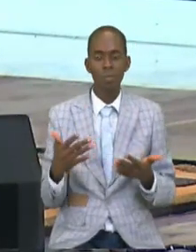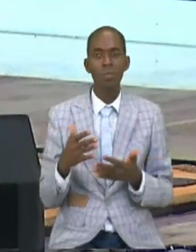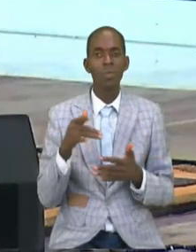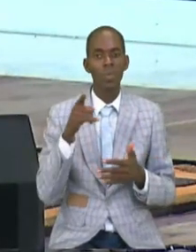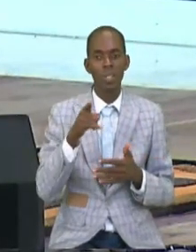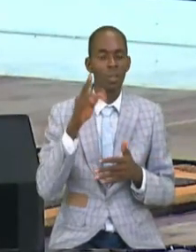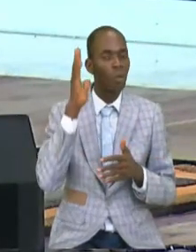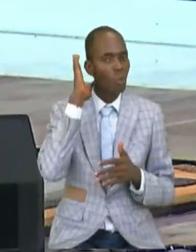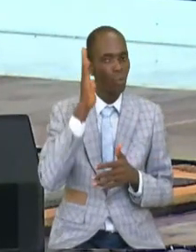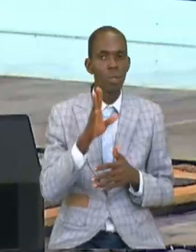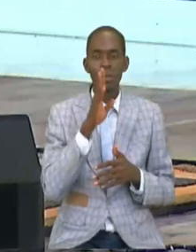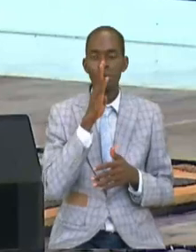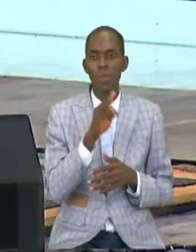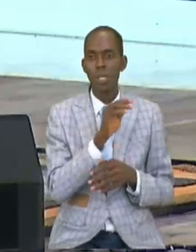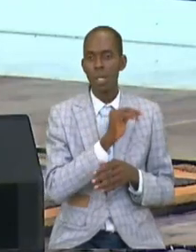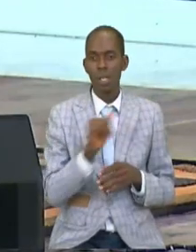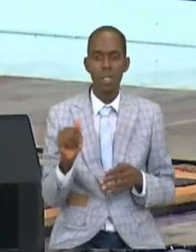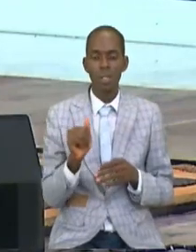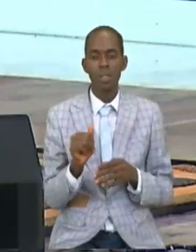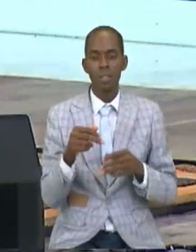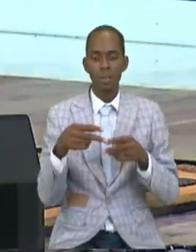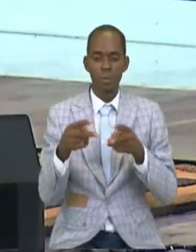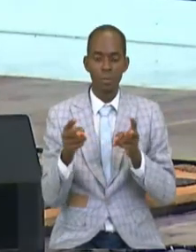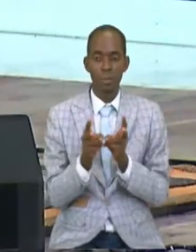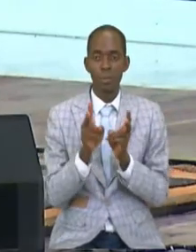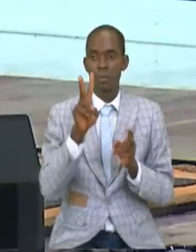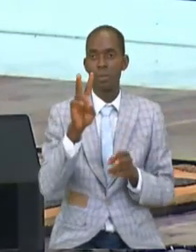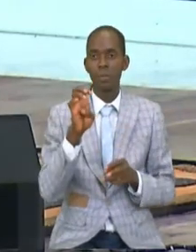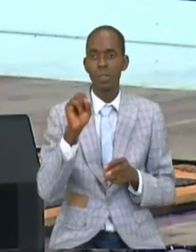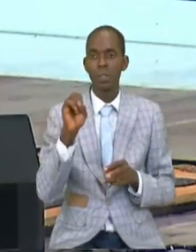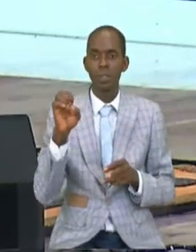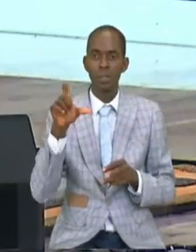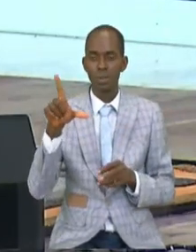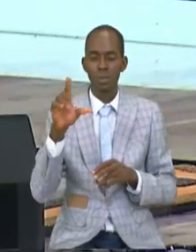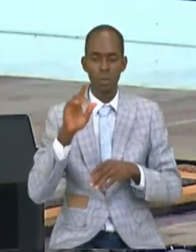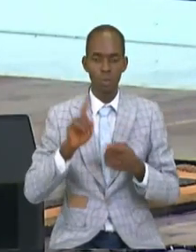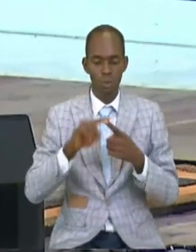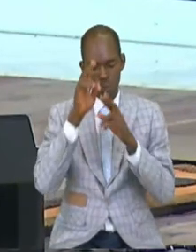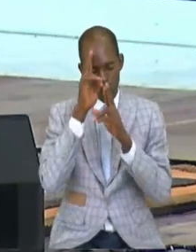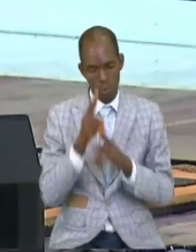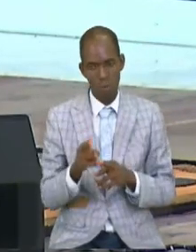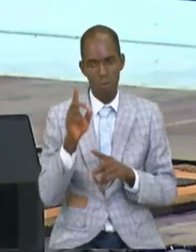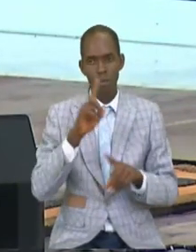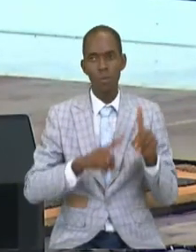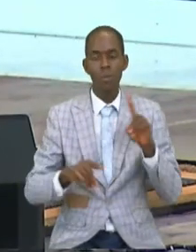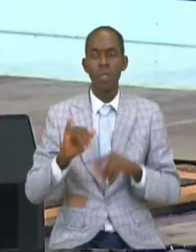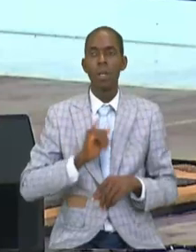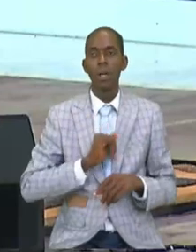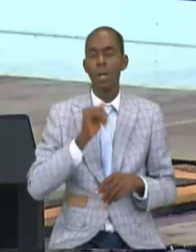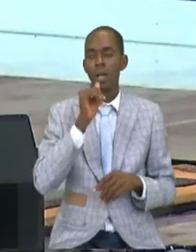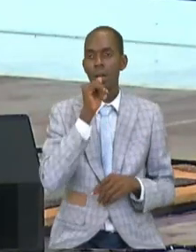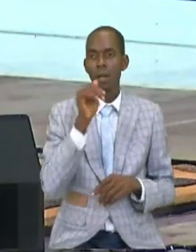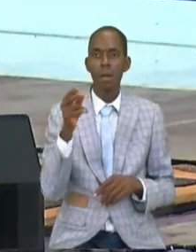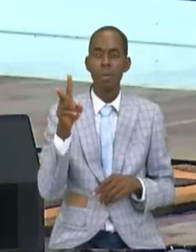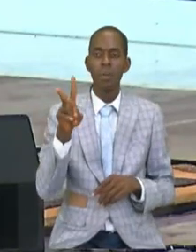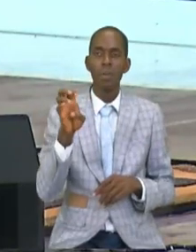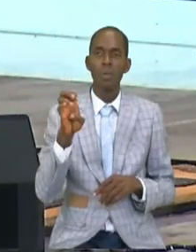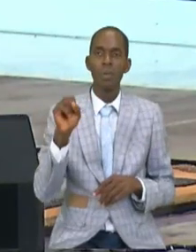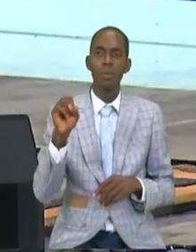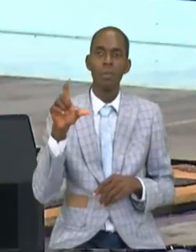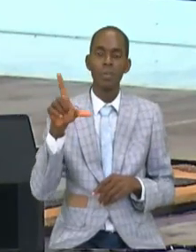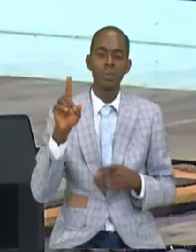en s'abstenant de ces choses, il sera un vase d'honneur. Vous serez un vase d'honneur. Je suis un